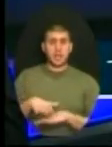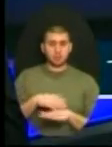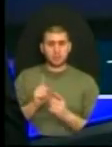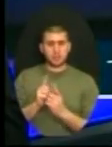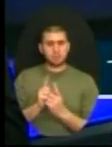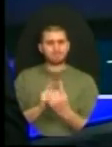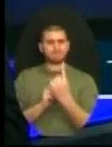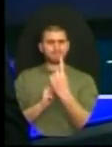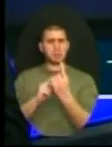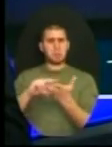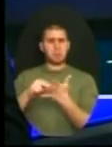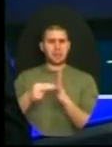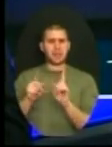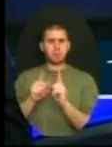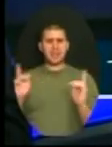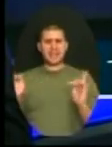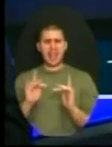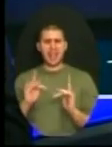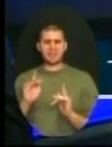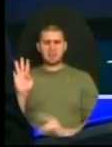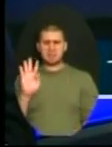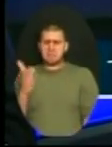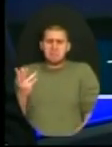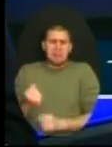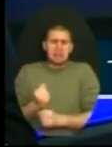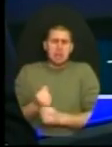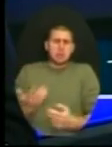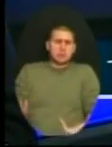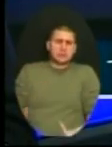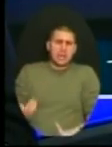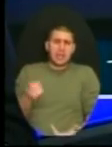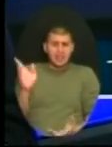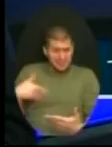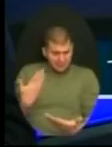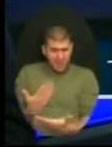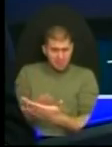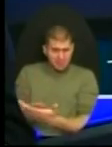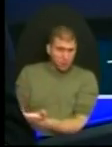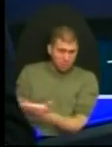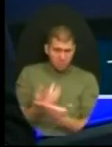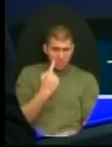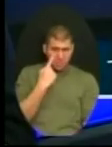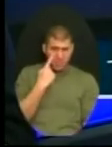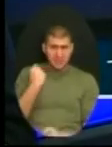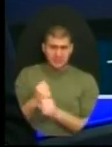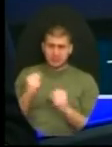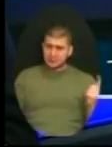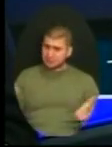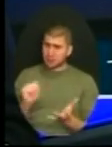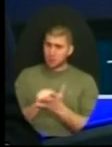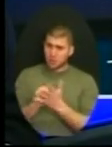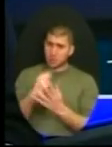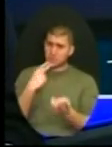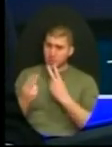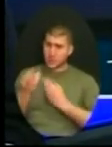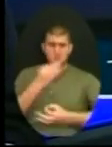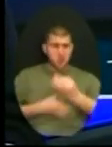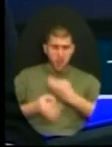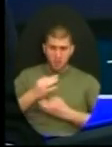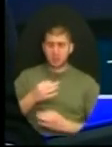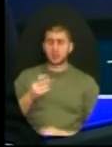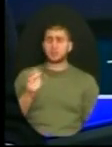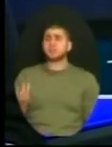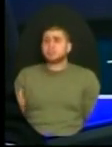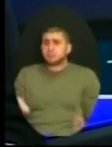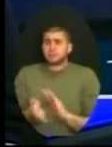בפניי פוליטיקאי, יריב של ביבי, מה אתה עושה בכלל? תביא את ההמלצות. תעשה מסיבת עיתונאים, תענה על השאלות. אוקיי, גם על זה